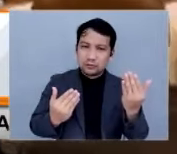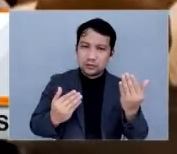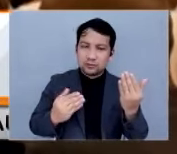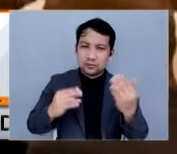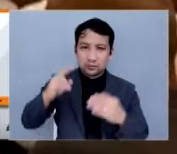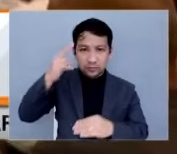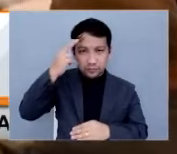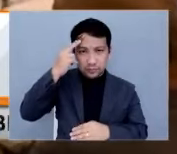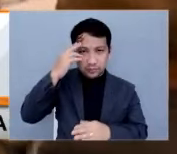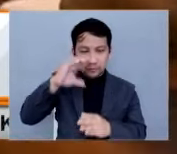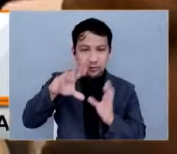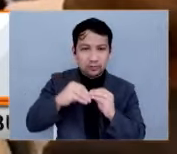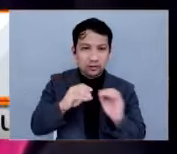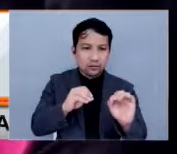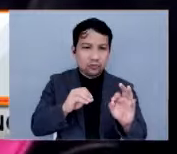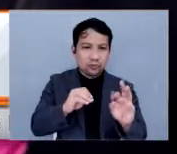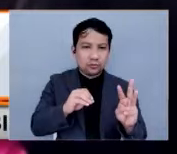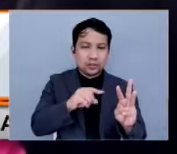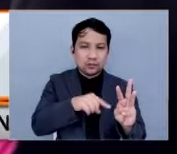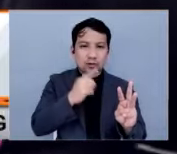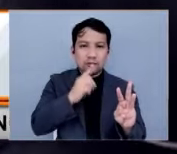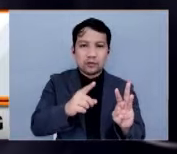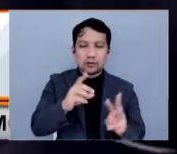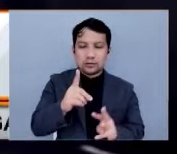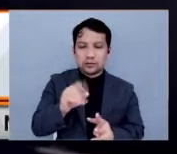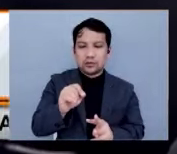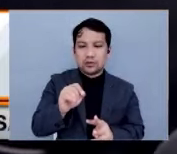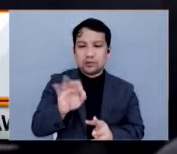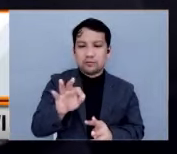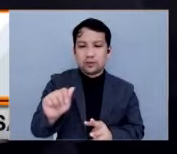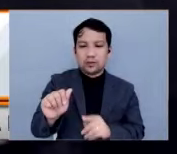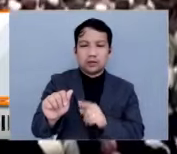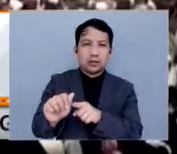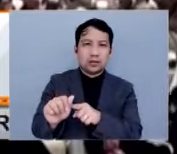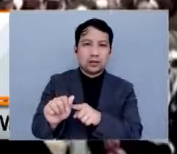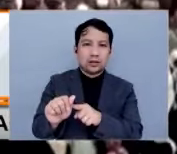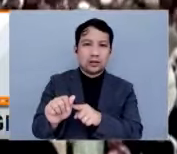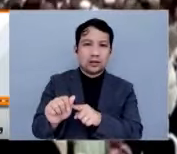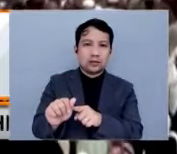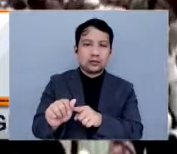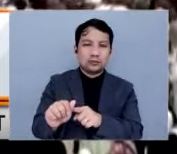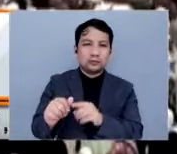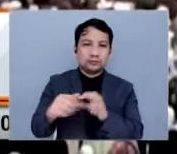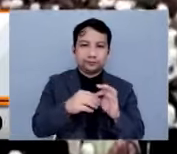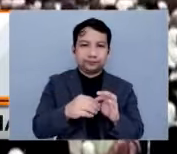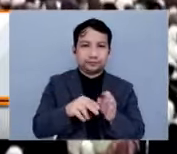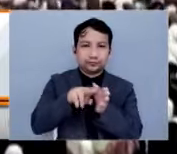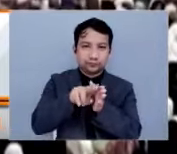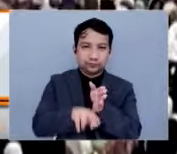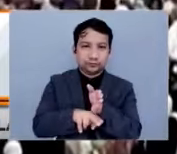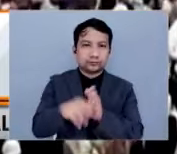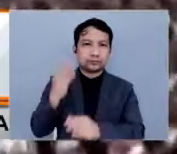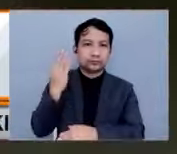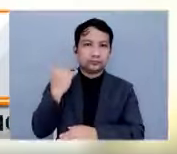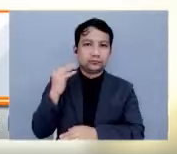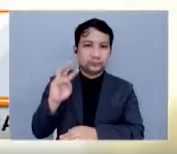ng OFW pero ayon kay DFA Undersecretary Eduardo De Vega, nailibing na ito noong pang